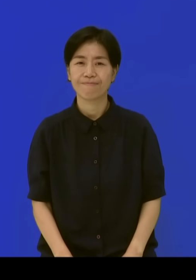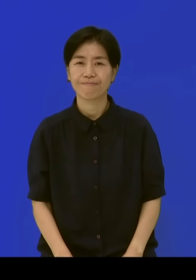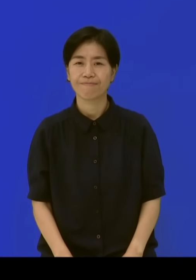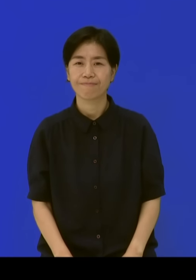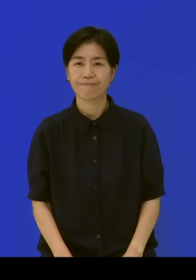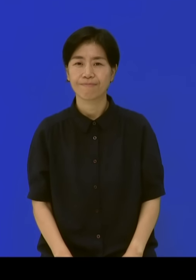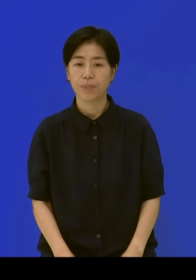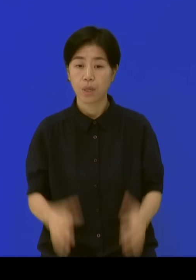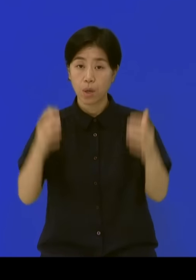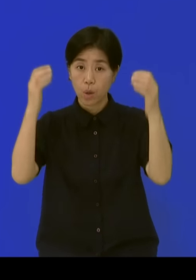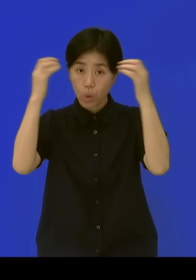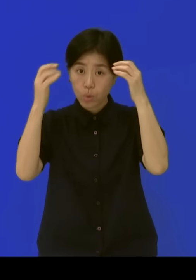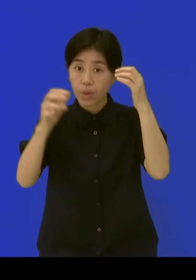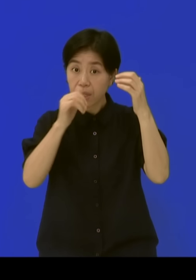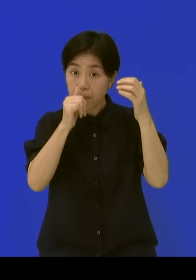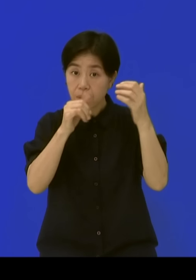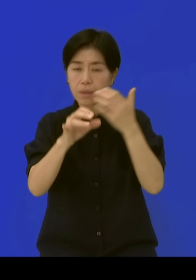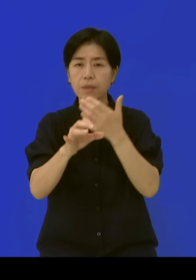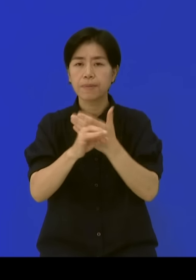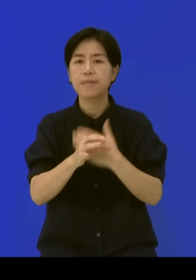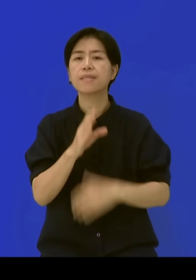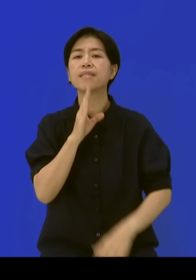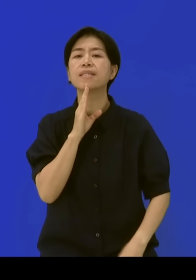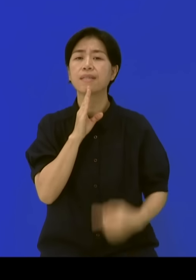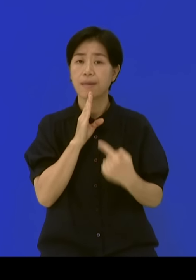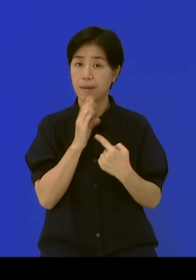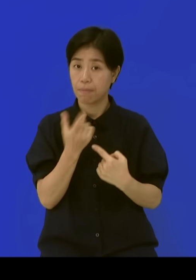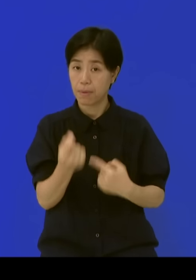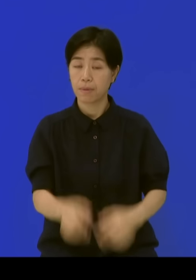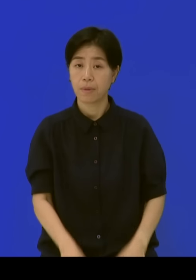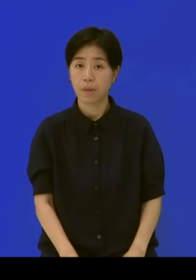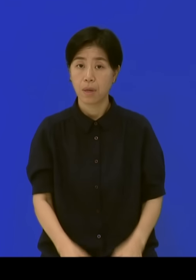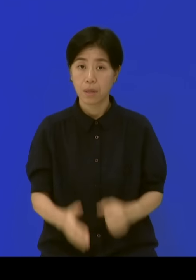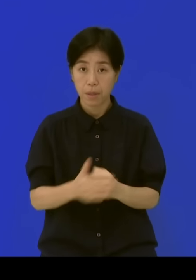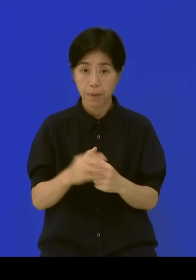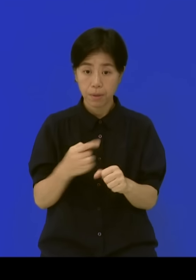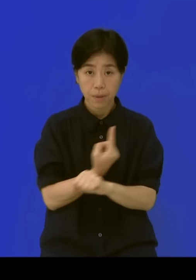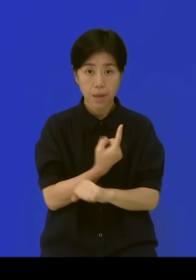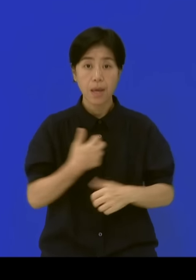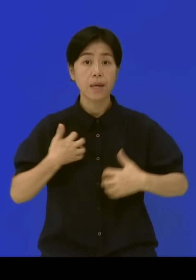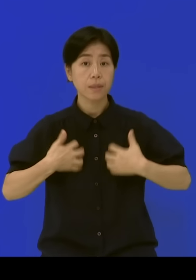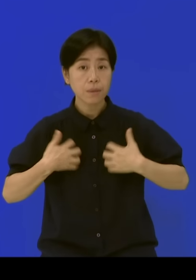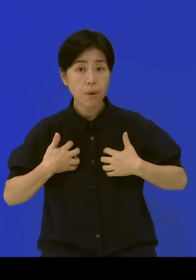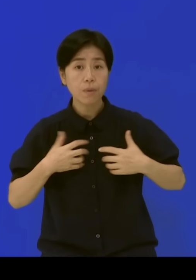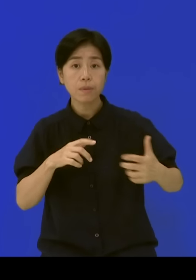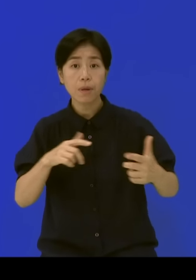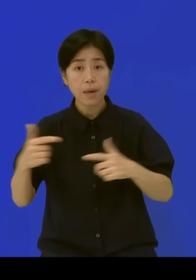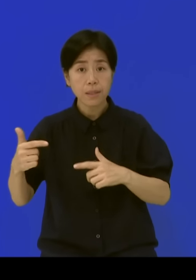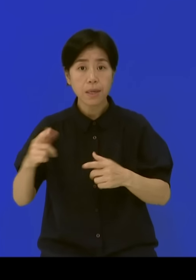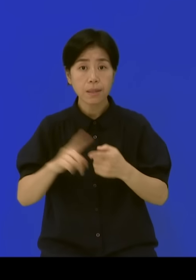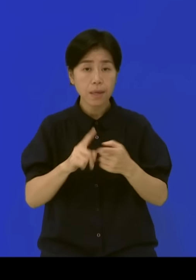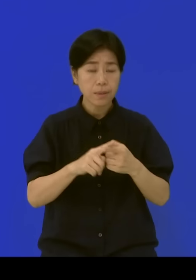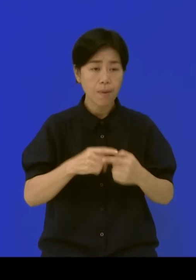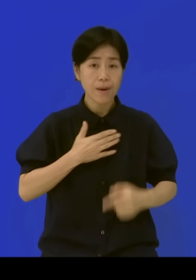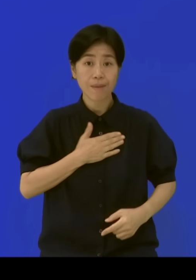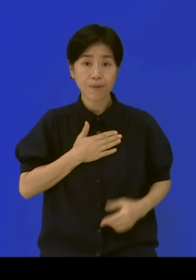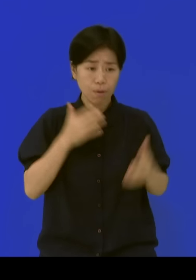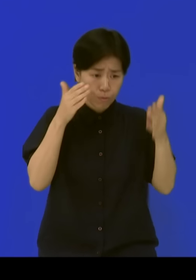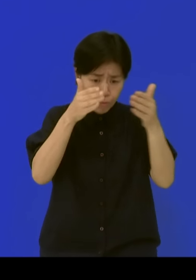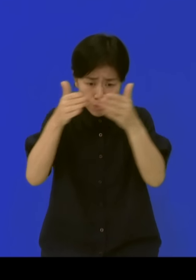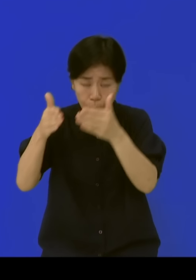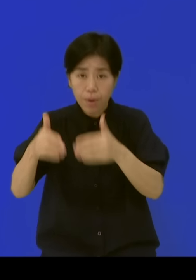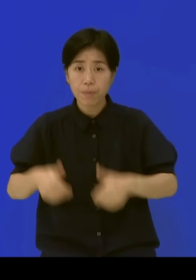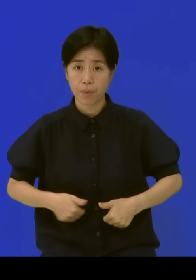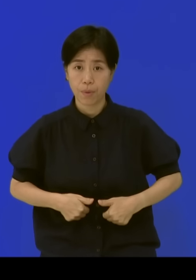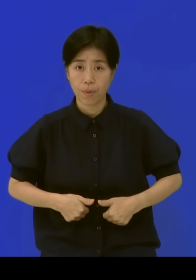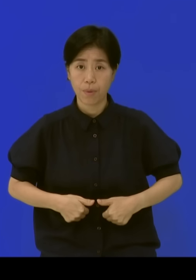그래서 고통받는 것만 실제한다고 생각하면 네. 우리가 즐거움이나 다른 초점 맞춰야 될 것들이 많이 있지만 네.